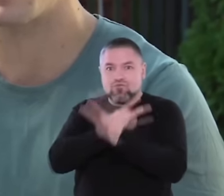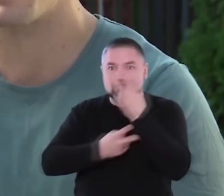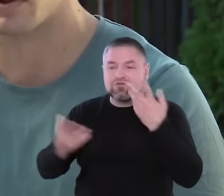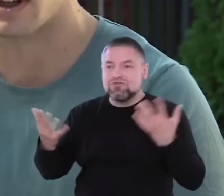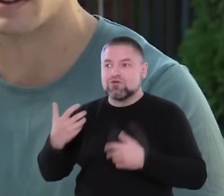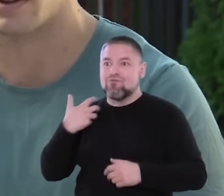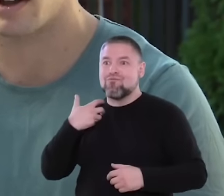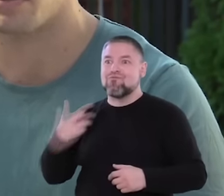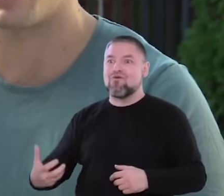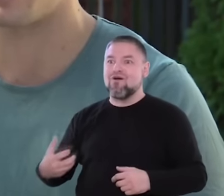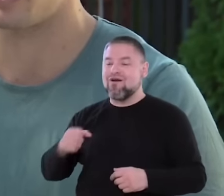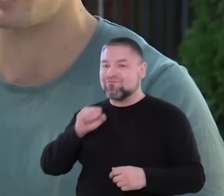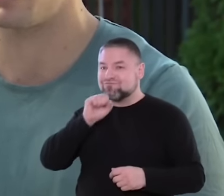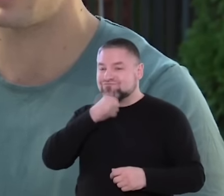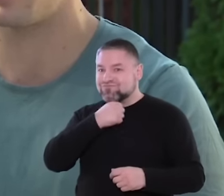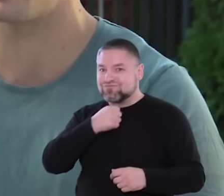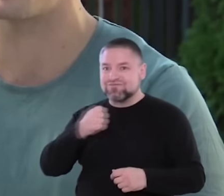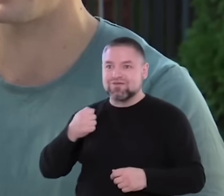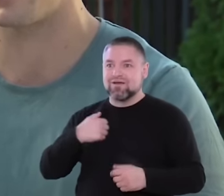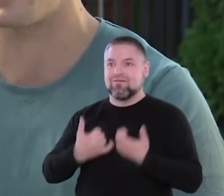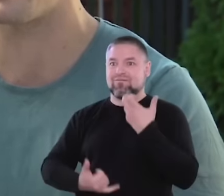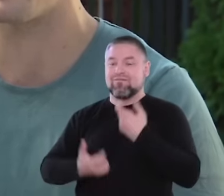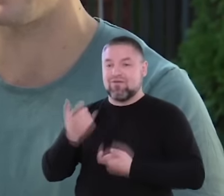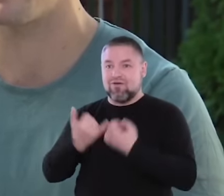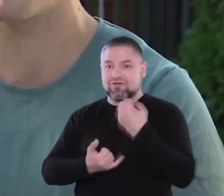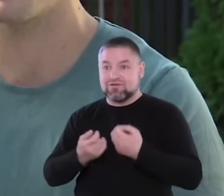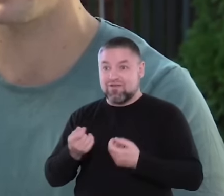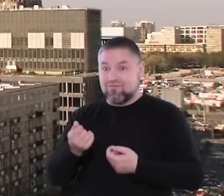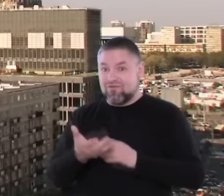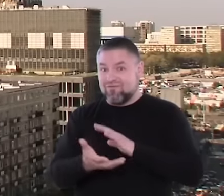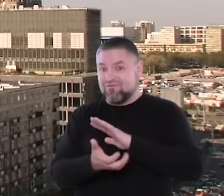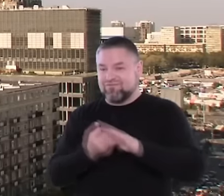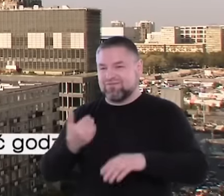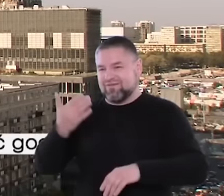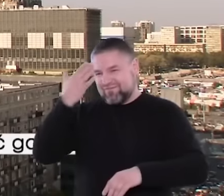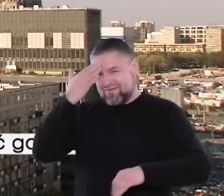babcie można spotkać. Bo jak je oskubać, to już doskonale wiem.